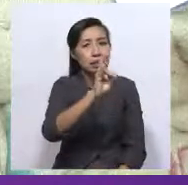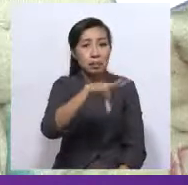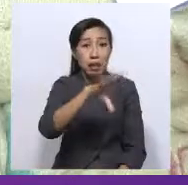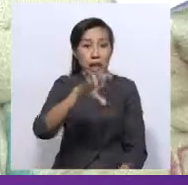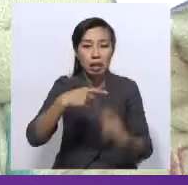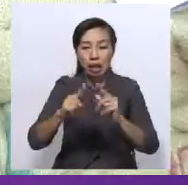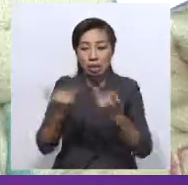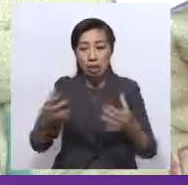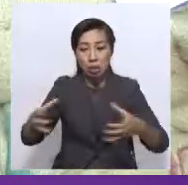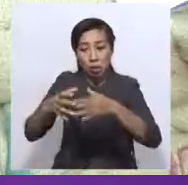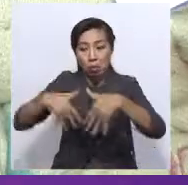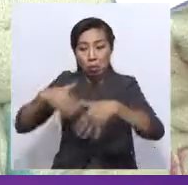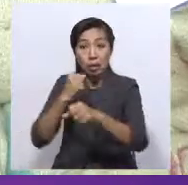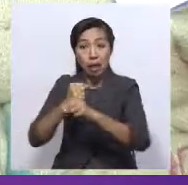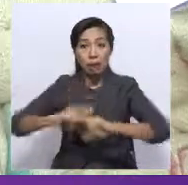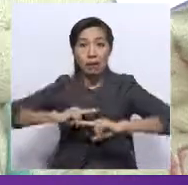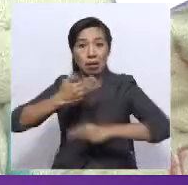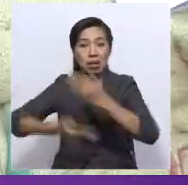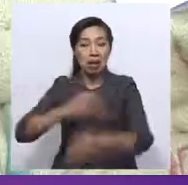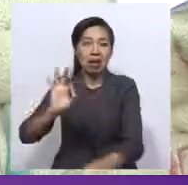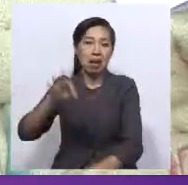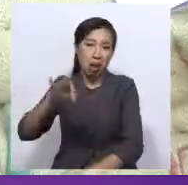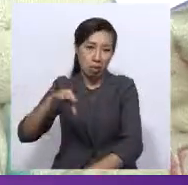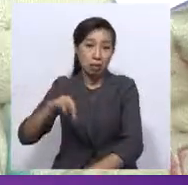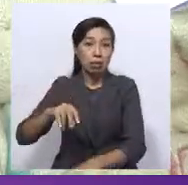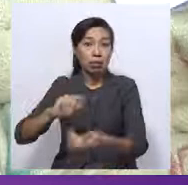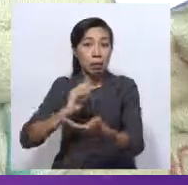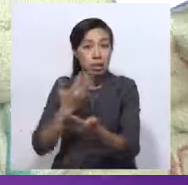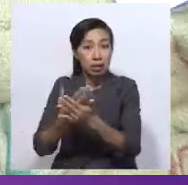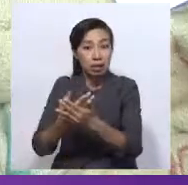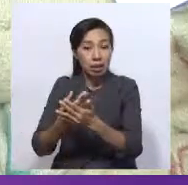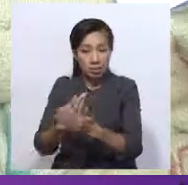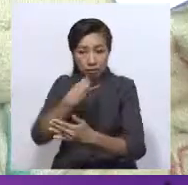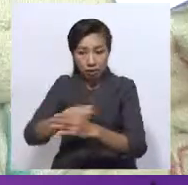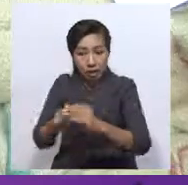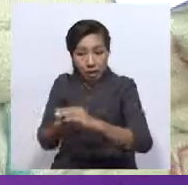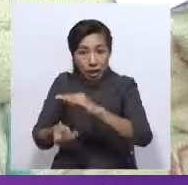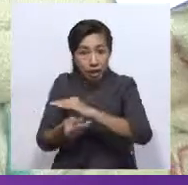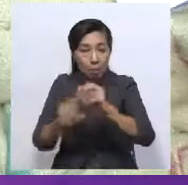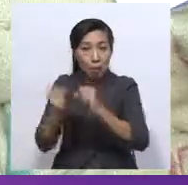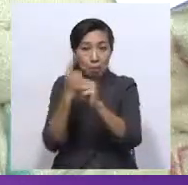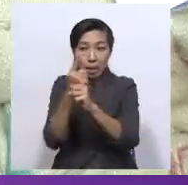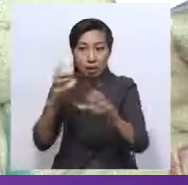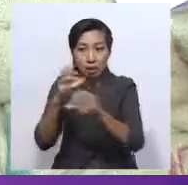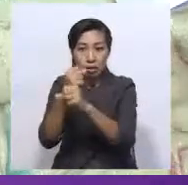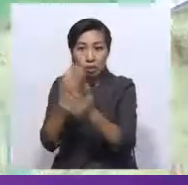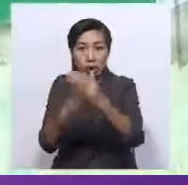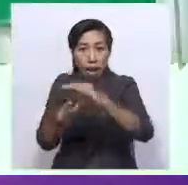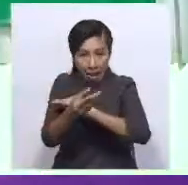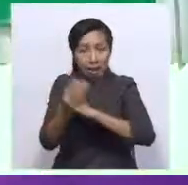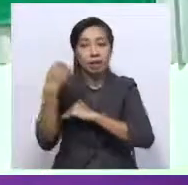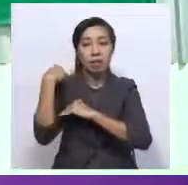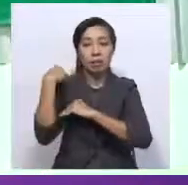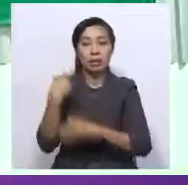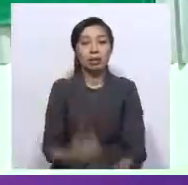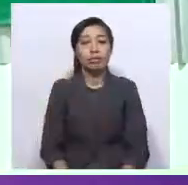สมาชิกเราได้ที่ 9,000 บาทนะครับยังไม่รวมปันผลที่เราส่งให้เขาช่วงสิ้นปีอีกนะครับ ค่